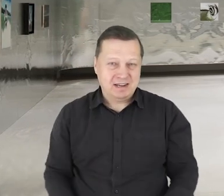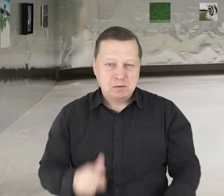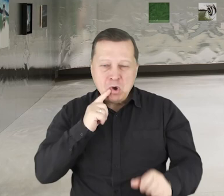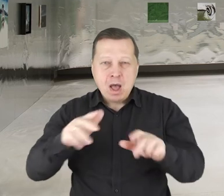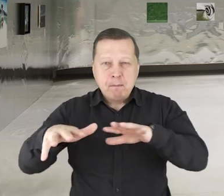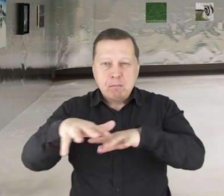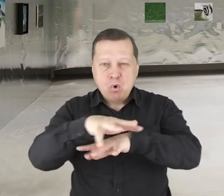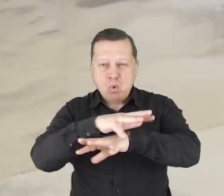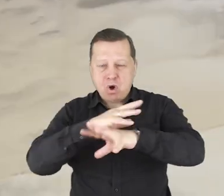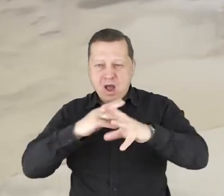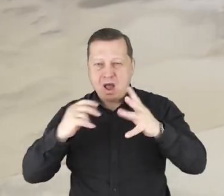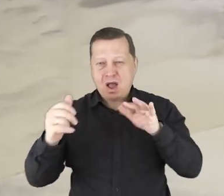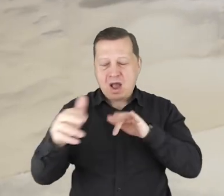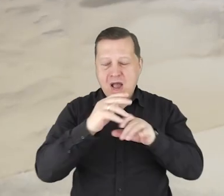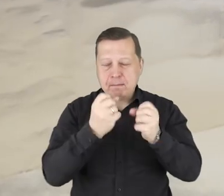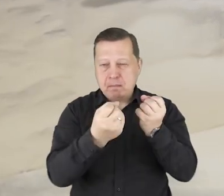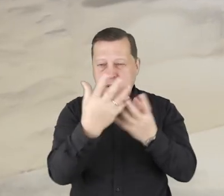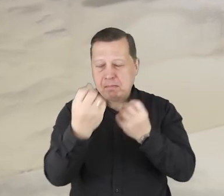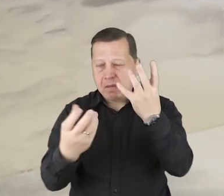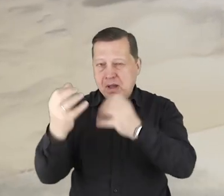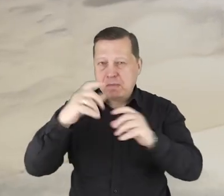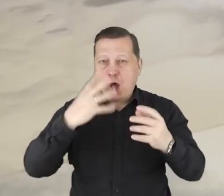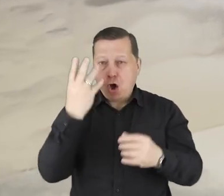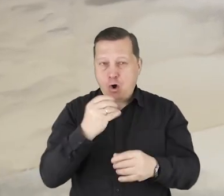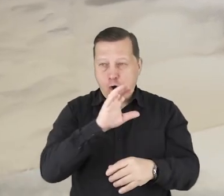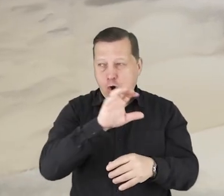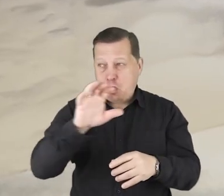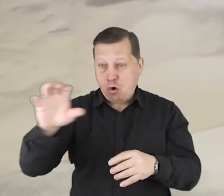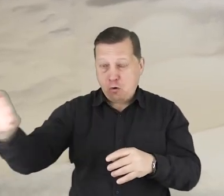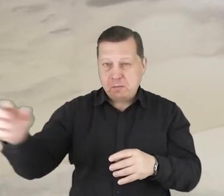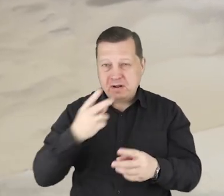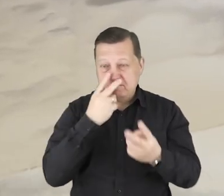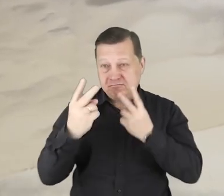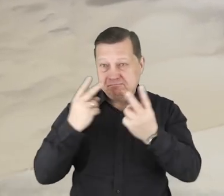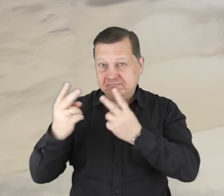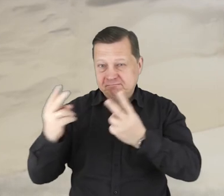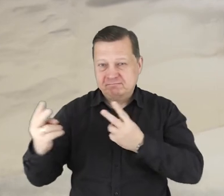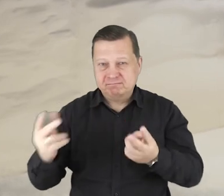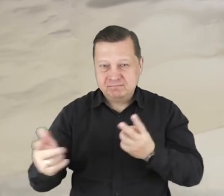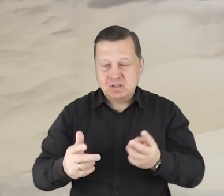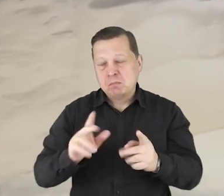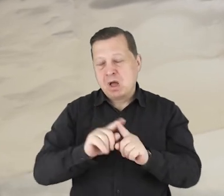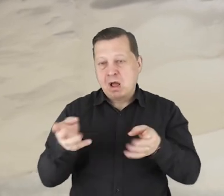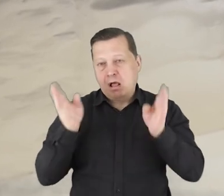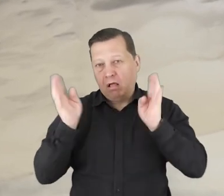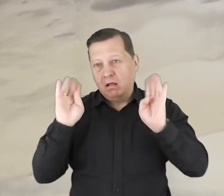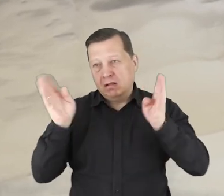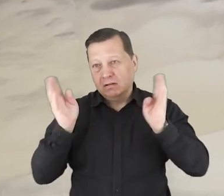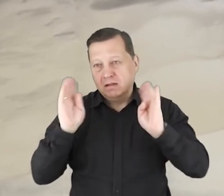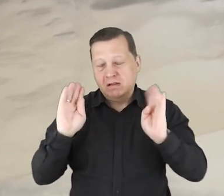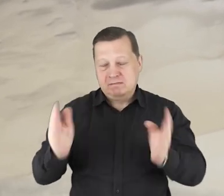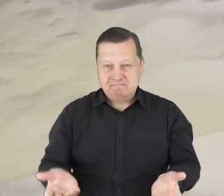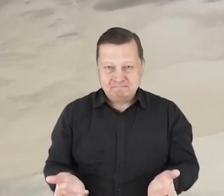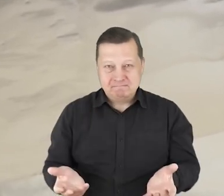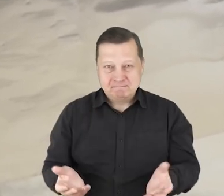lekko zamglonym przeżyciem, migawką, czymś widzianym z przejazdem